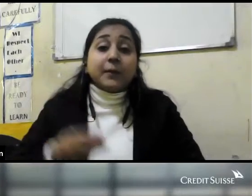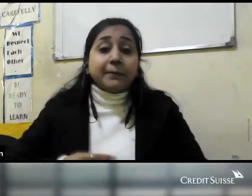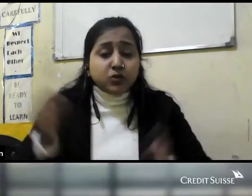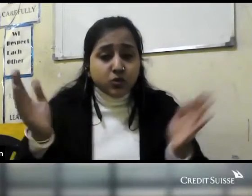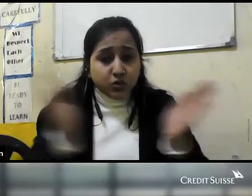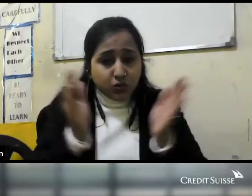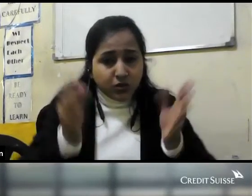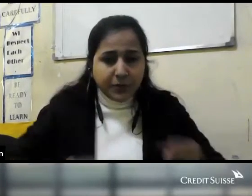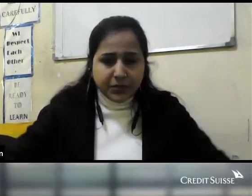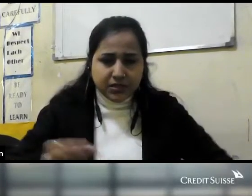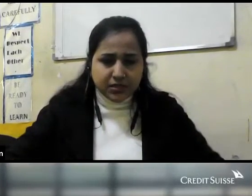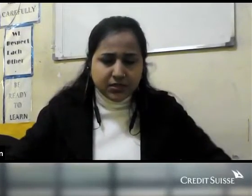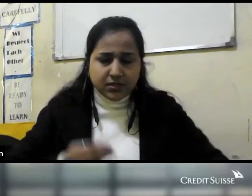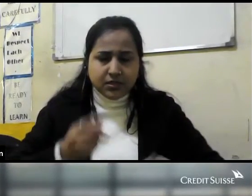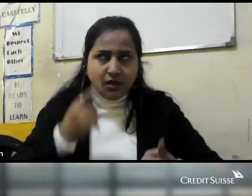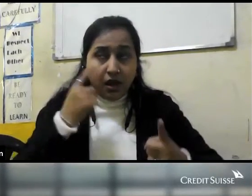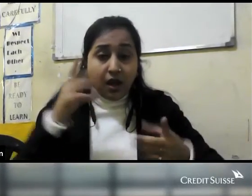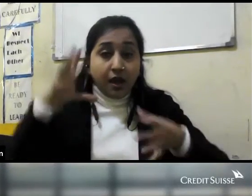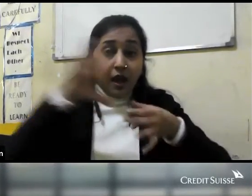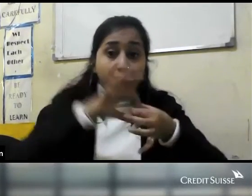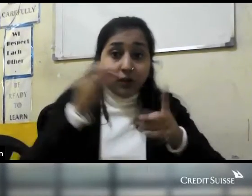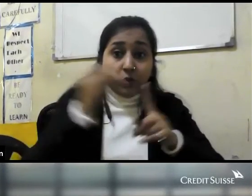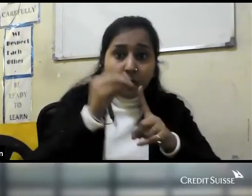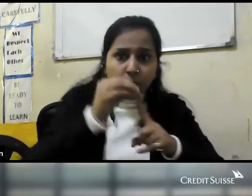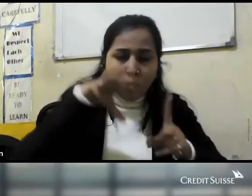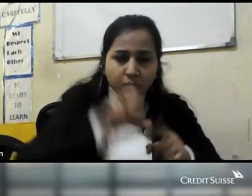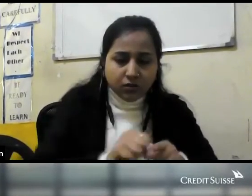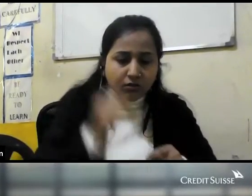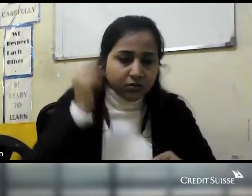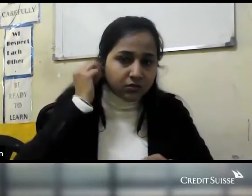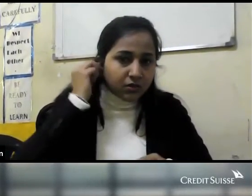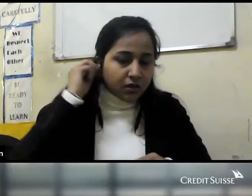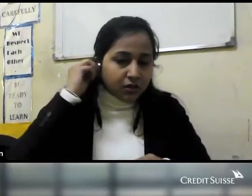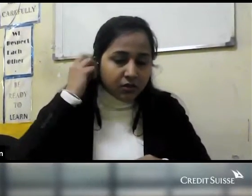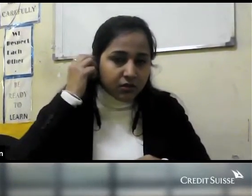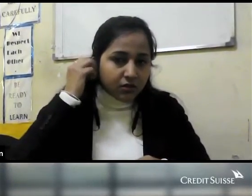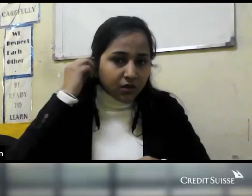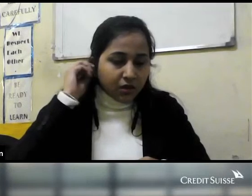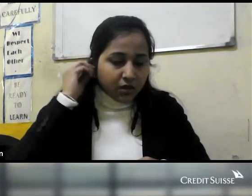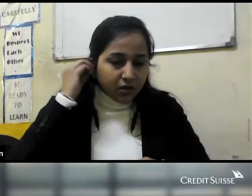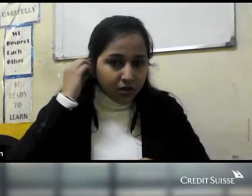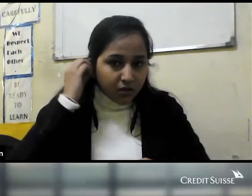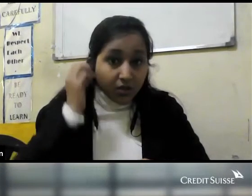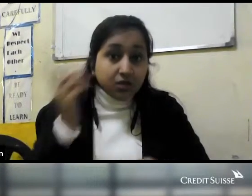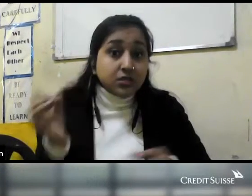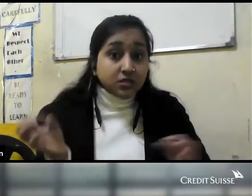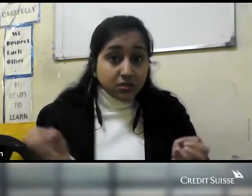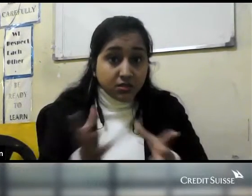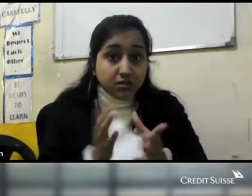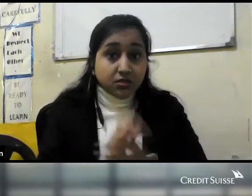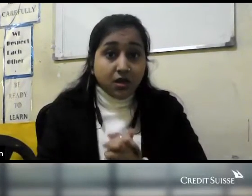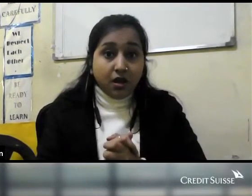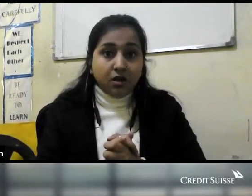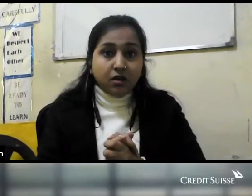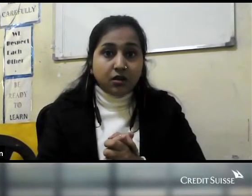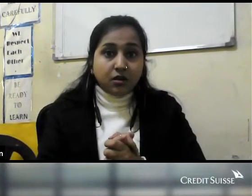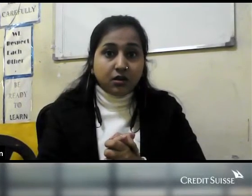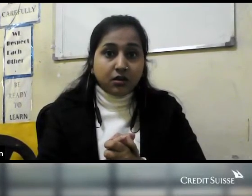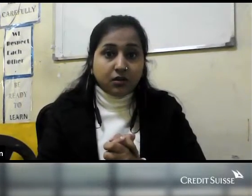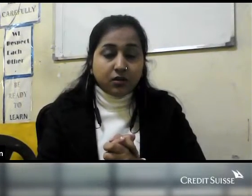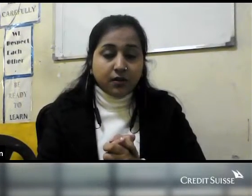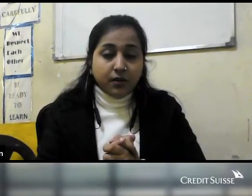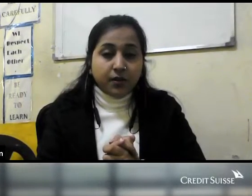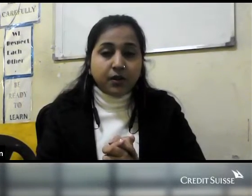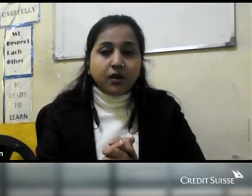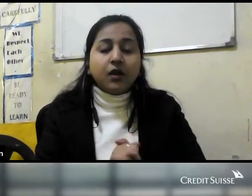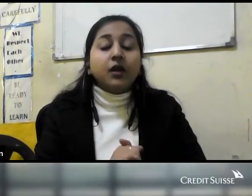map all of that and we get people to either train on certain things, start enterprises on these things, and then